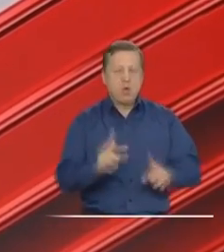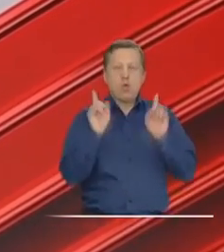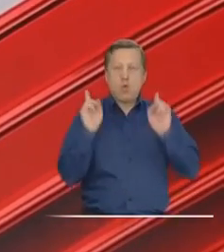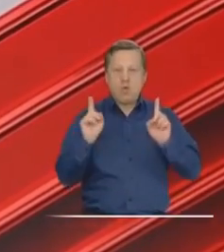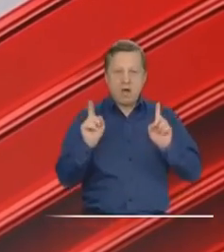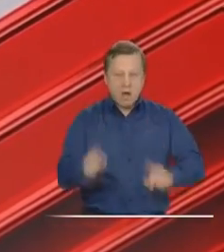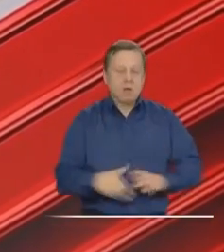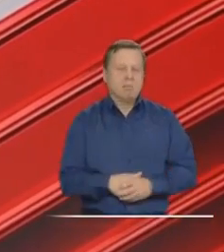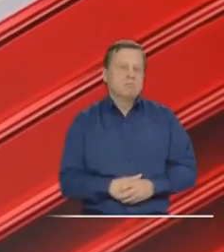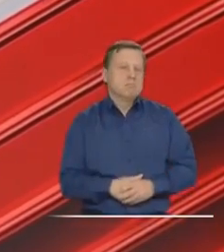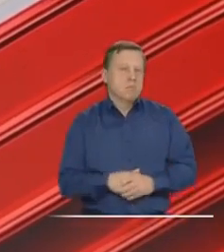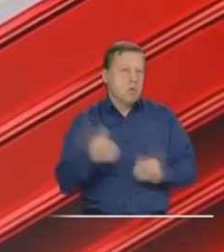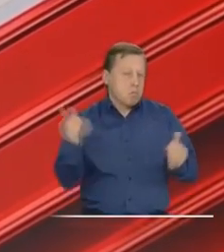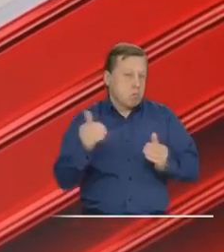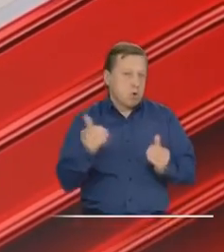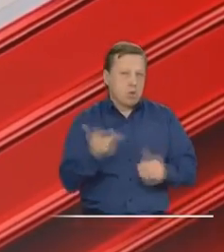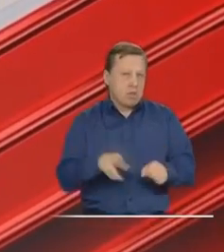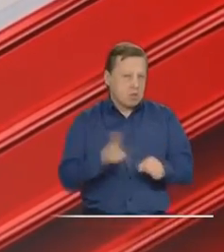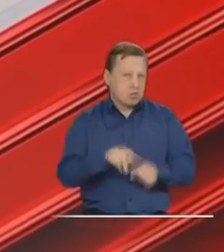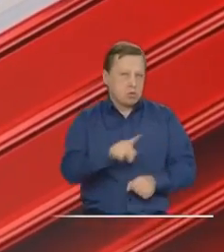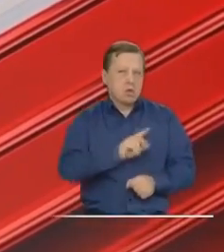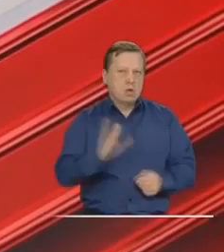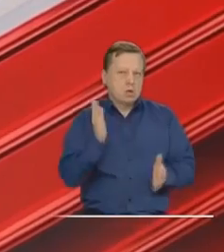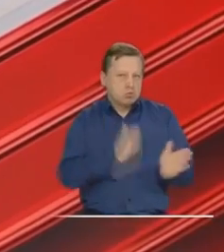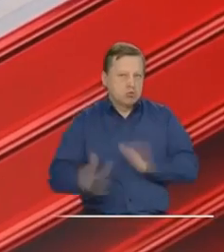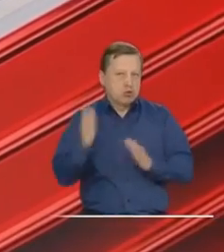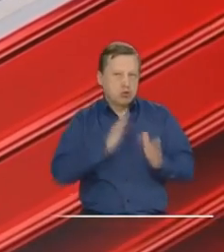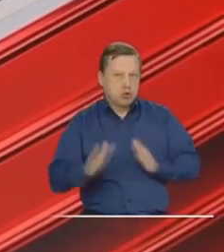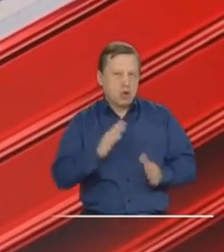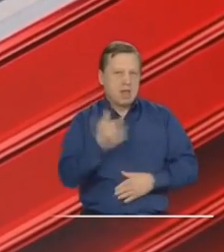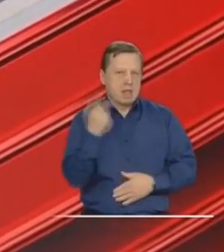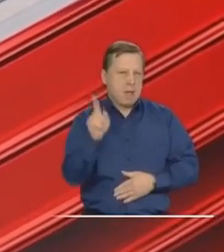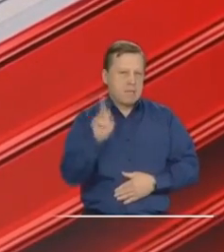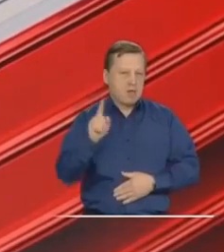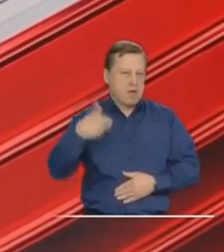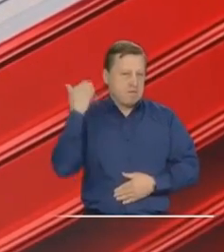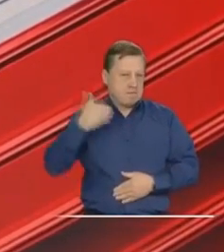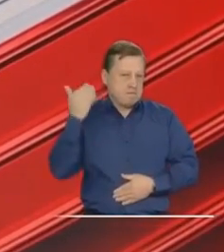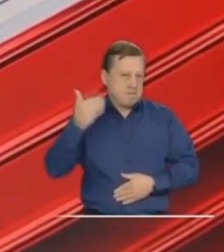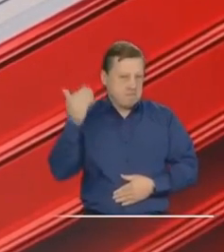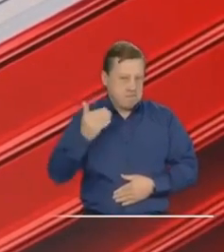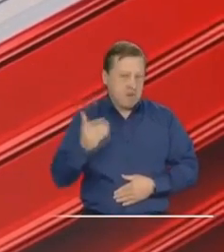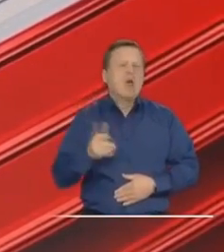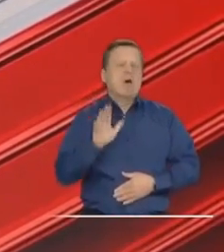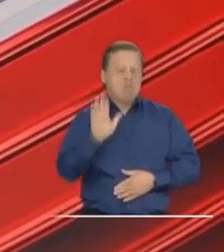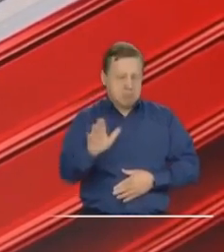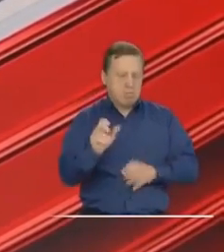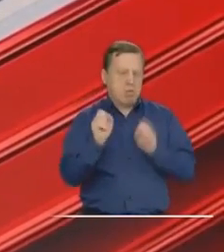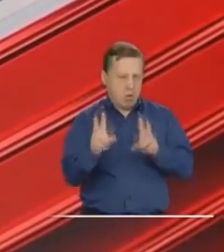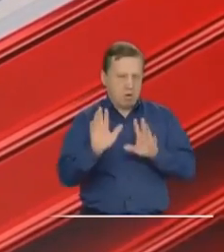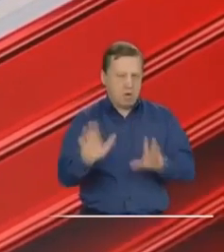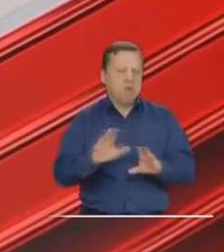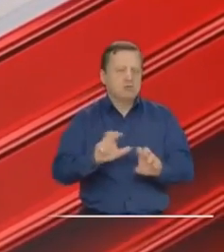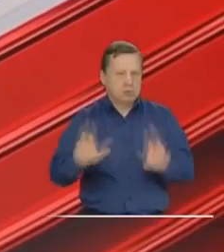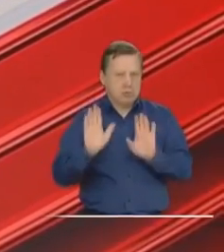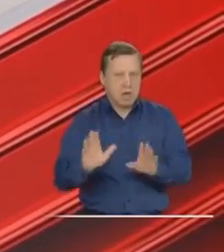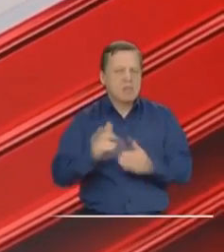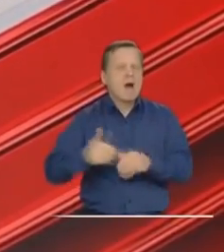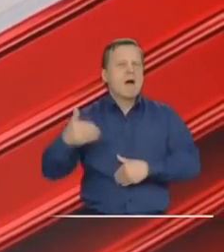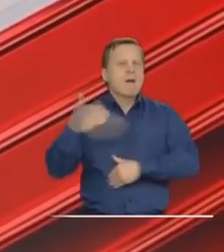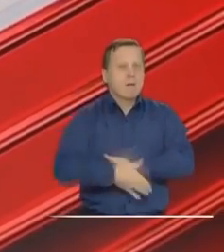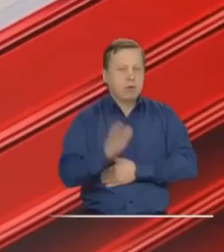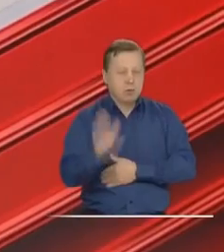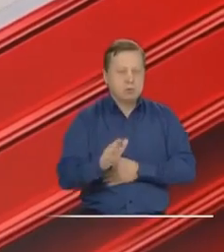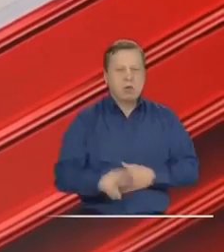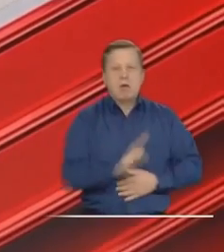być może niektórzy z państwa przygotowaliśmy sobie gotową minutową wypowiedź na to będzie czas ale na końcu bo każdy z